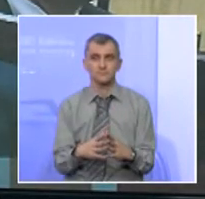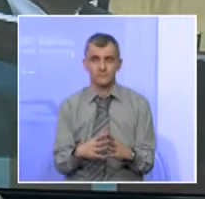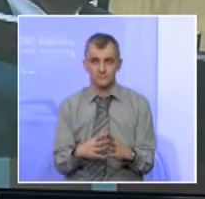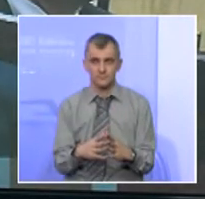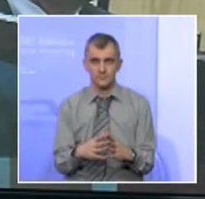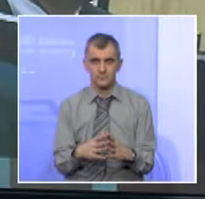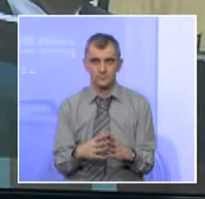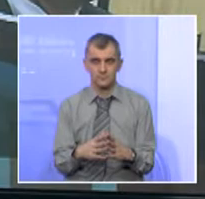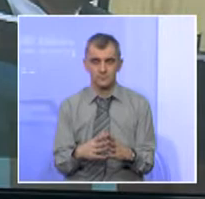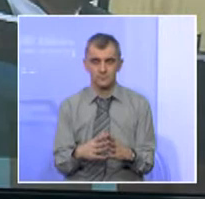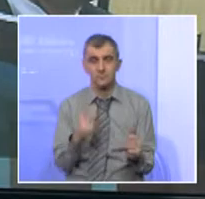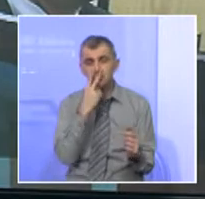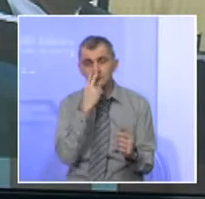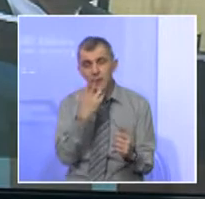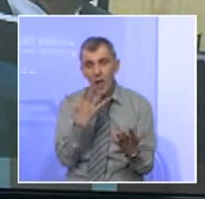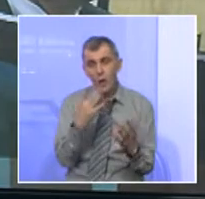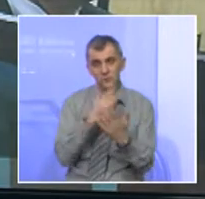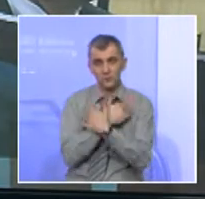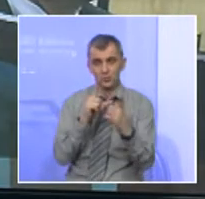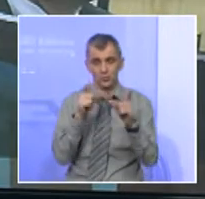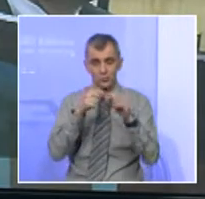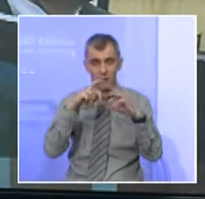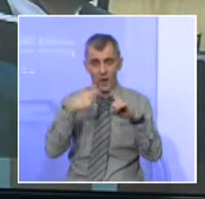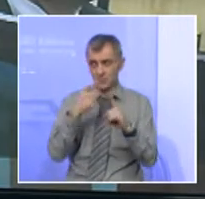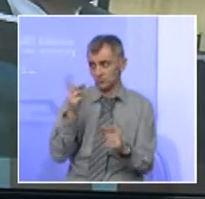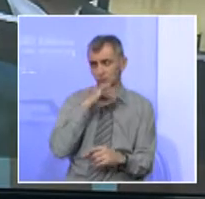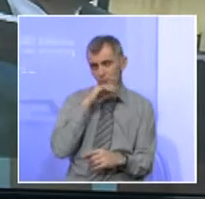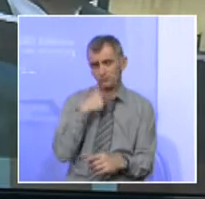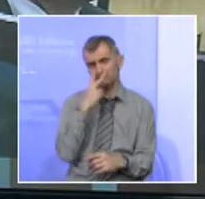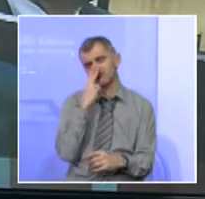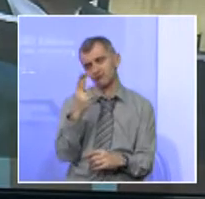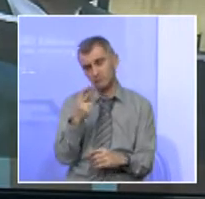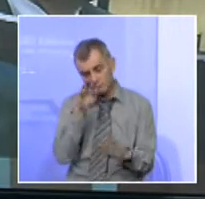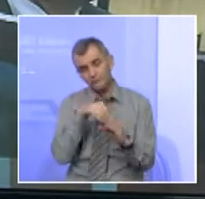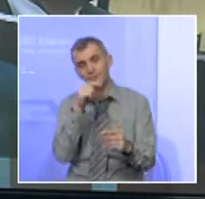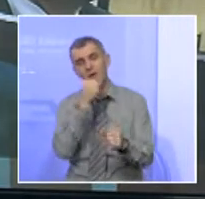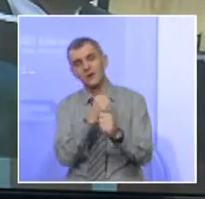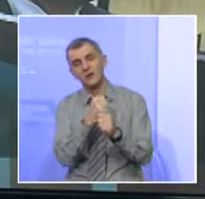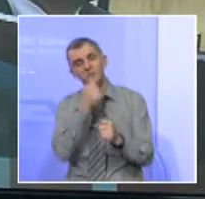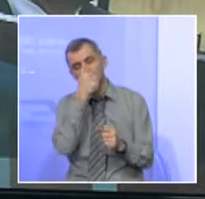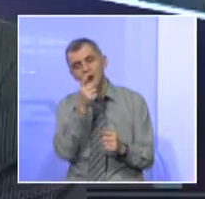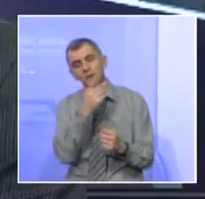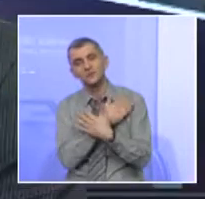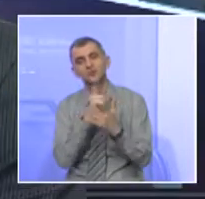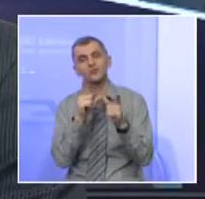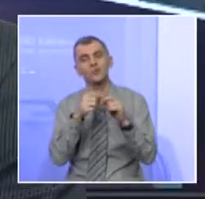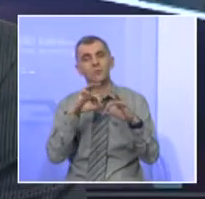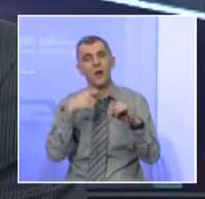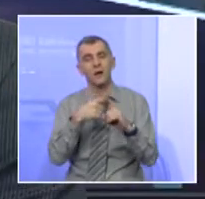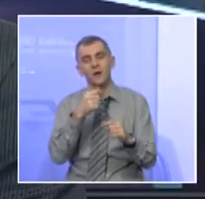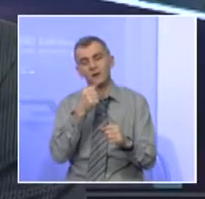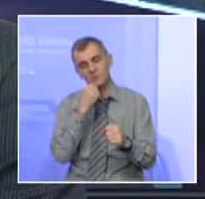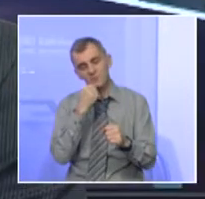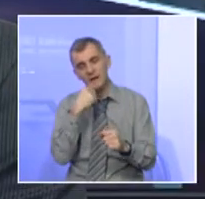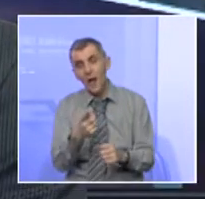gledajući to na način na koji to gospodin Zubak govori, upravo radi to što je gospodin Zubak rekao. Znači, postupa u skladu